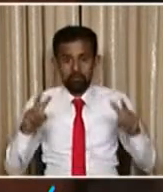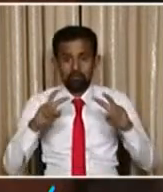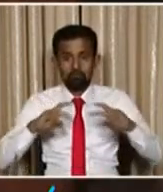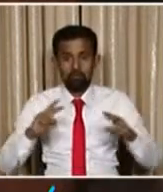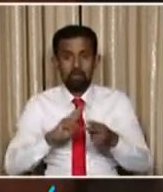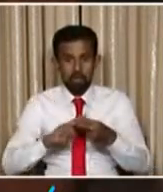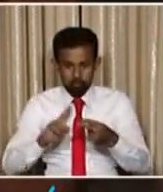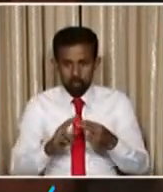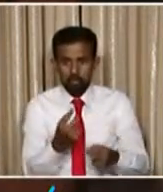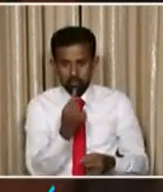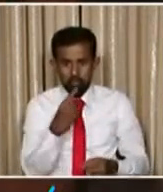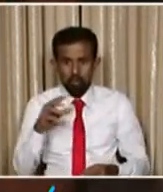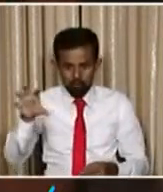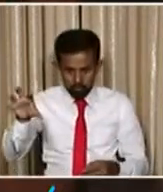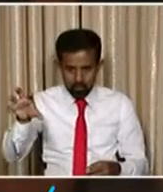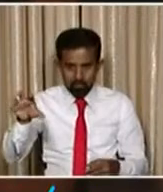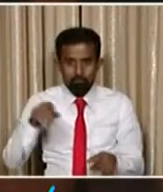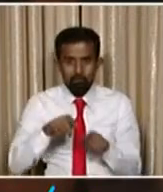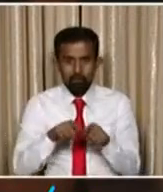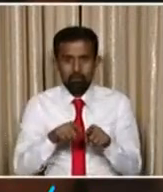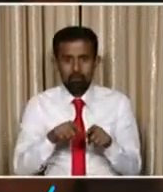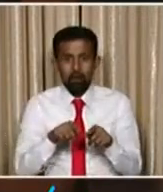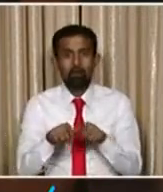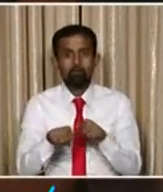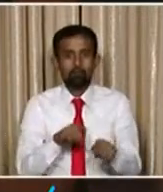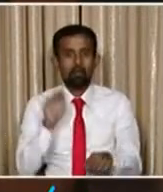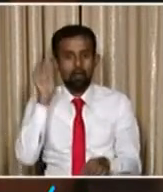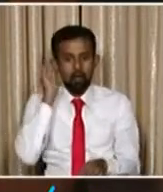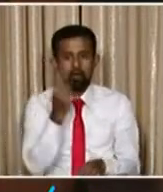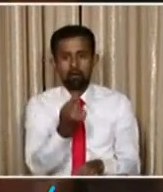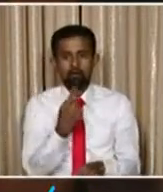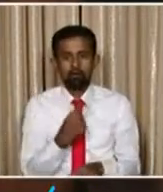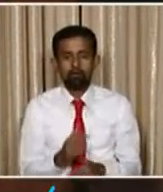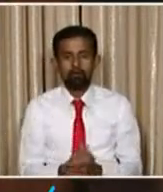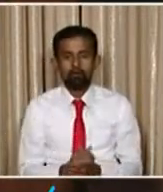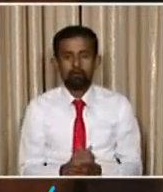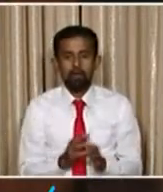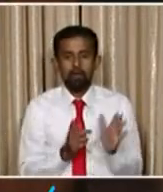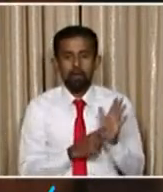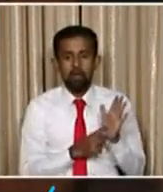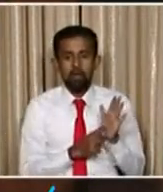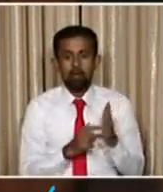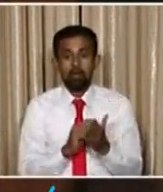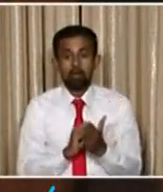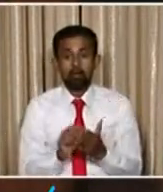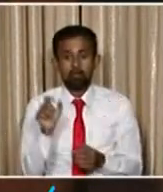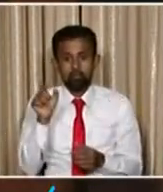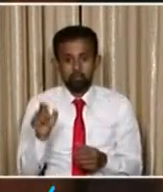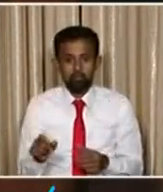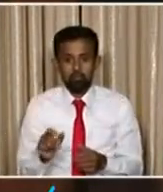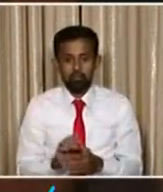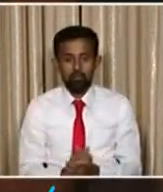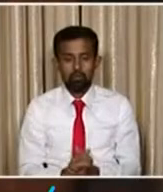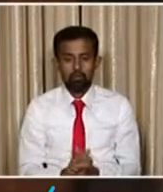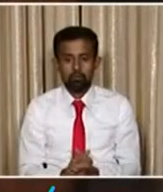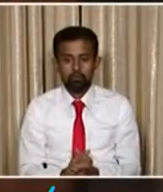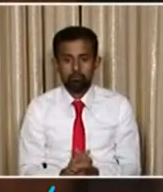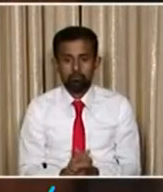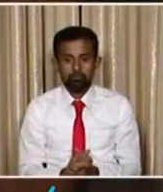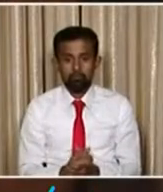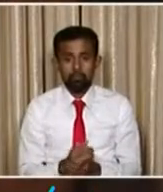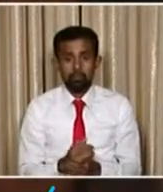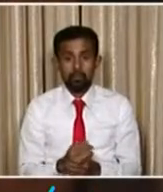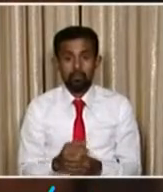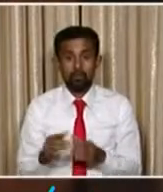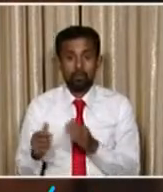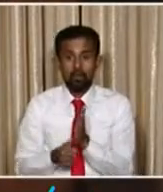කියන රට නේද? ඔත අහන්නේ. වෙන මොනවද අහන්නේ? ලසන්ත වික්‍රමතුංගගේ ඝාතනය පිළිබඳ කියනවා. කවුද ට්‍රිපලි ප්ලටූන්